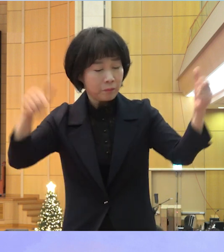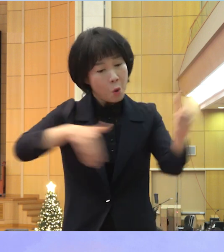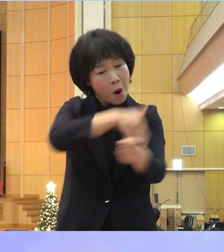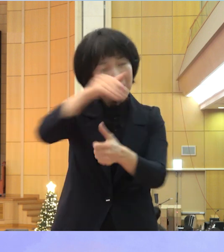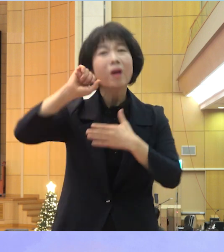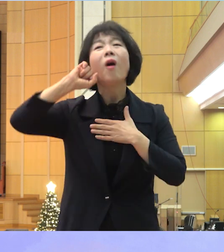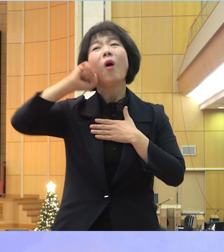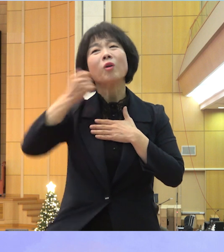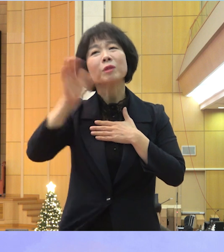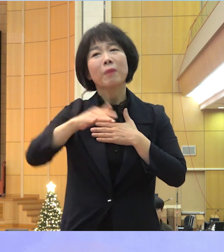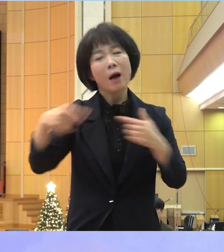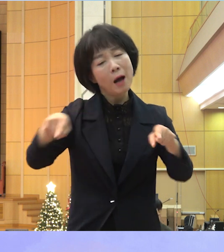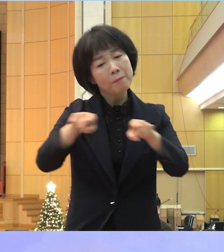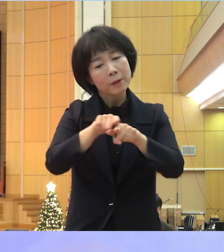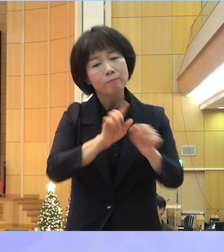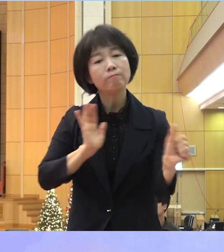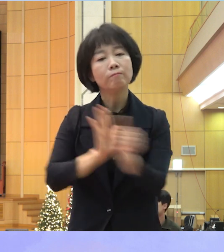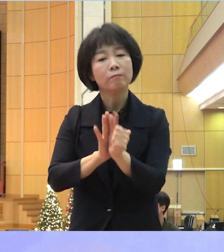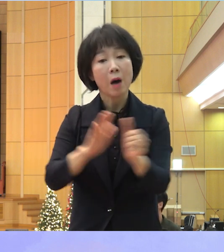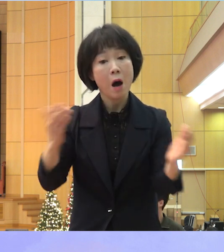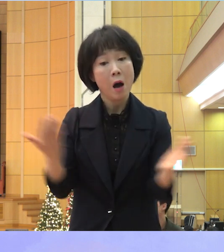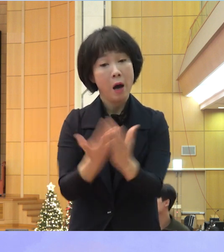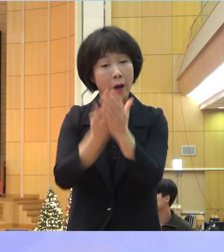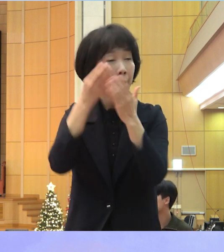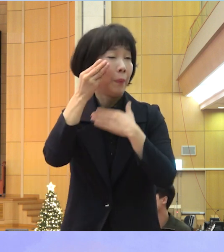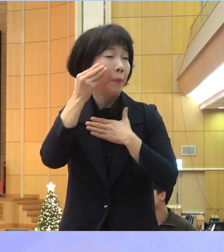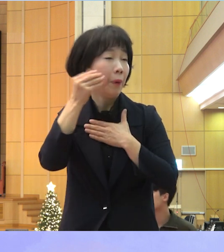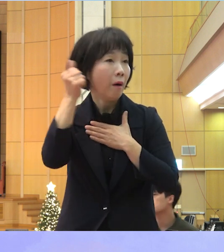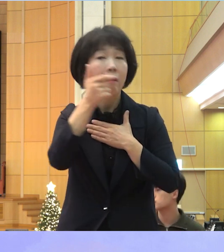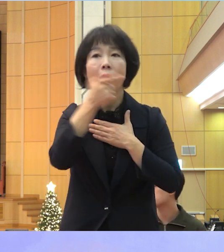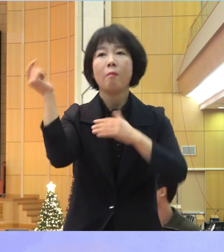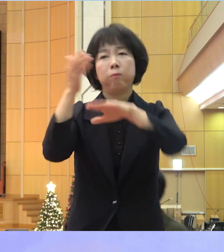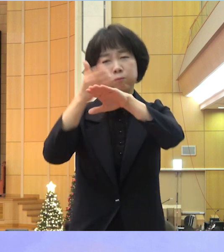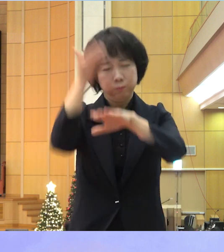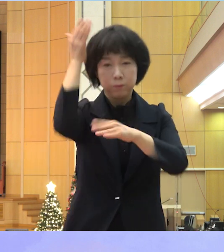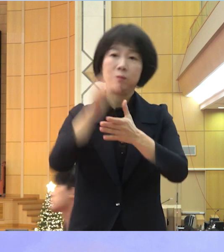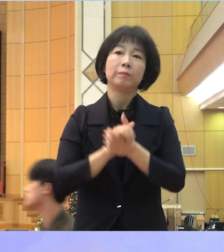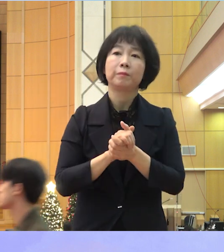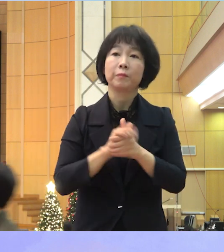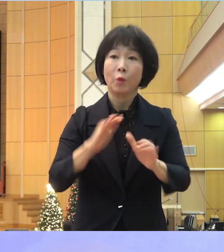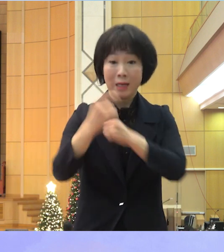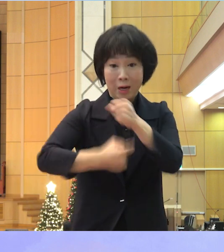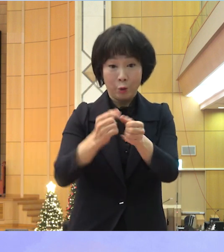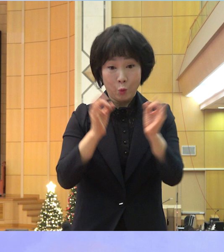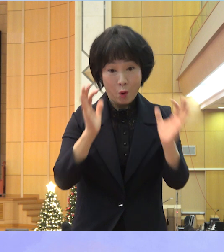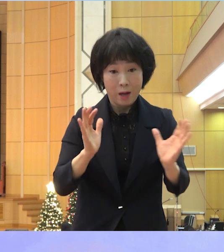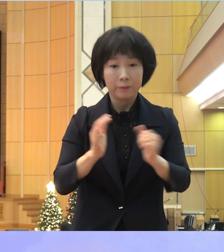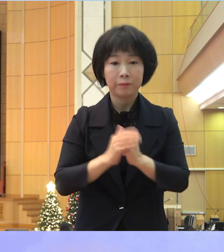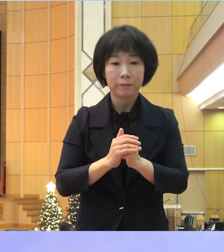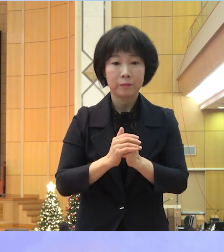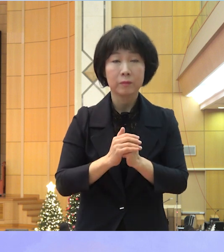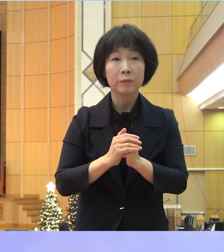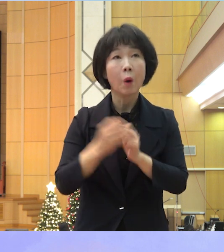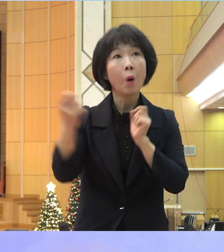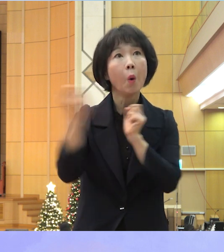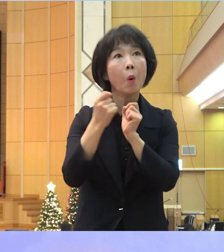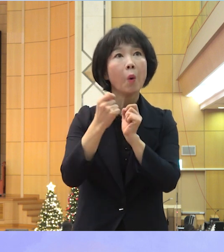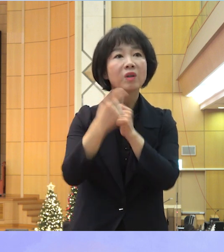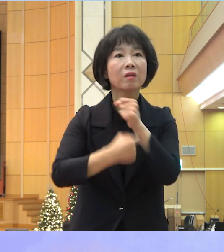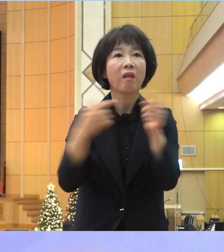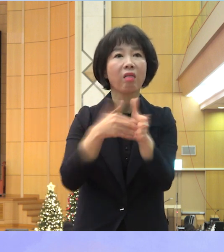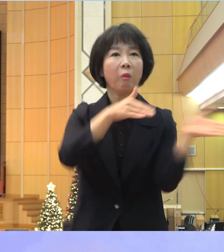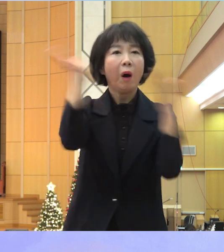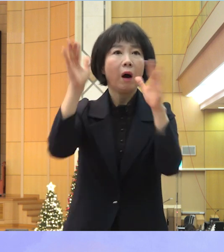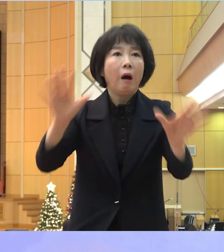가지 어려움 속에서도 함께 해주시고 발전케 해주시니 너무나 감사합니다. 올 한 해에도 이제 얼마 남지 않은 가운데